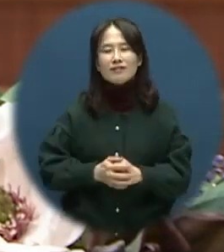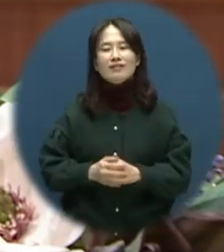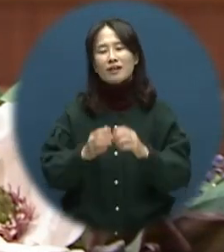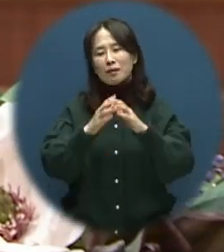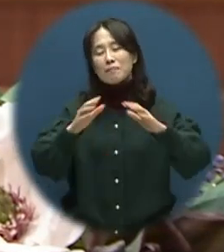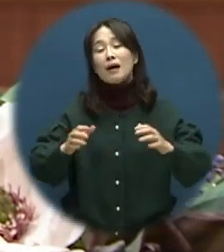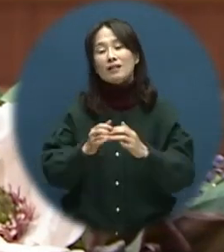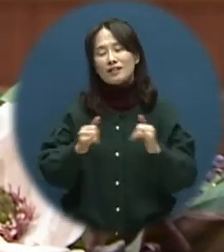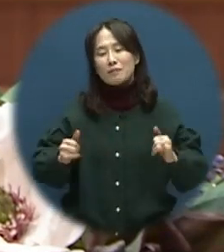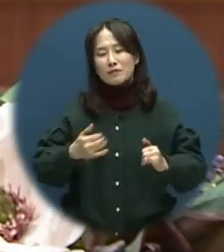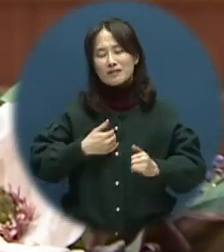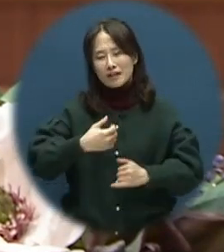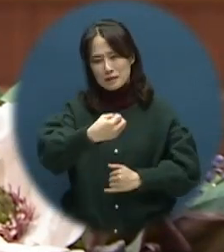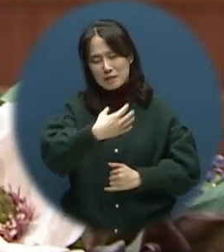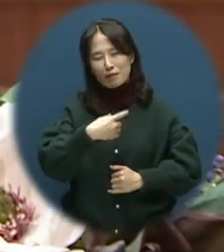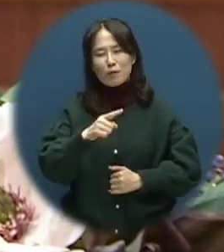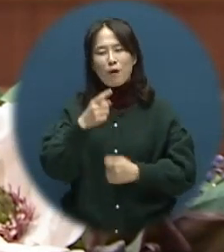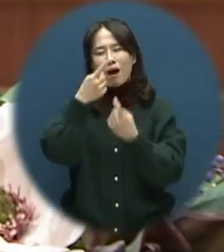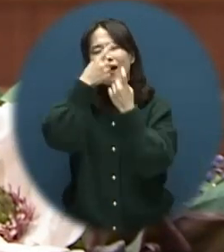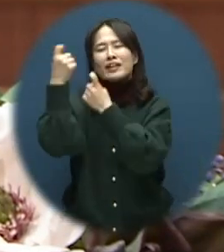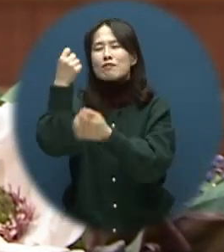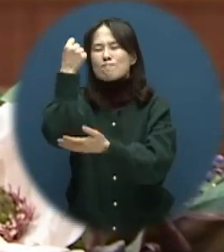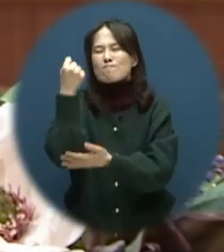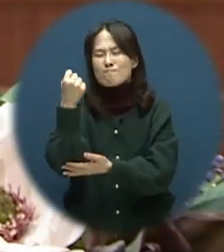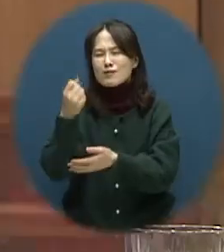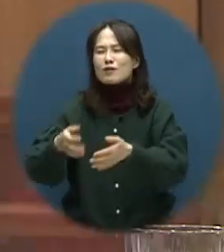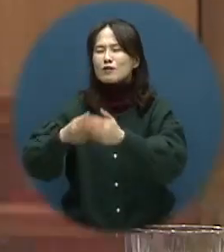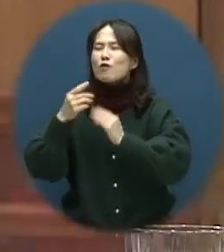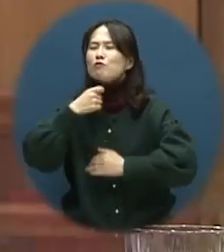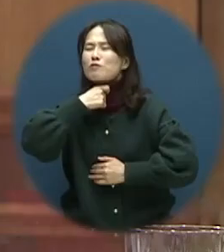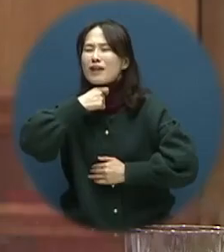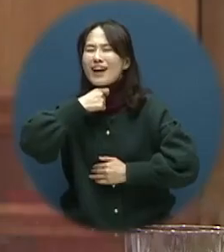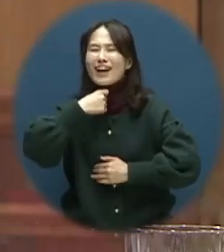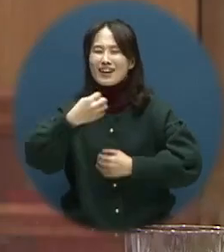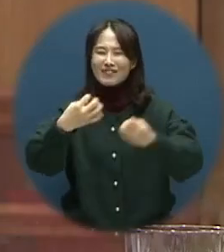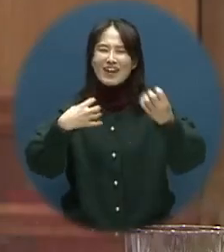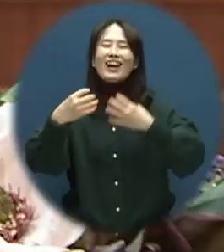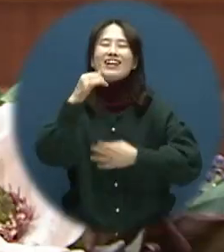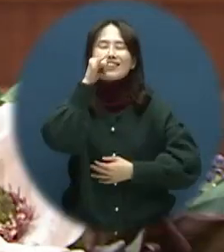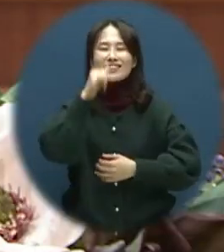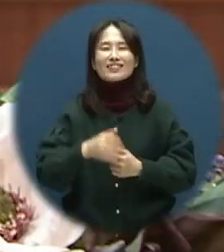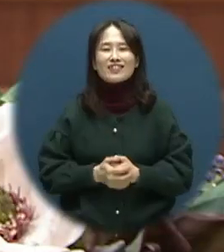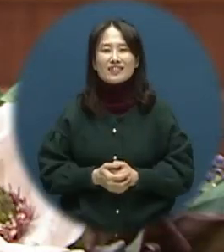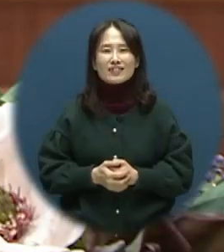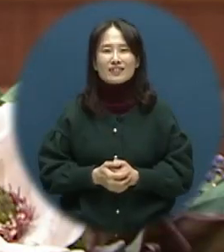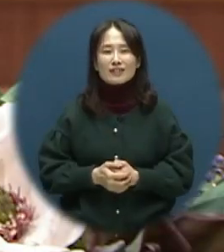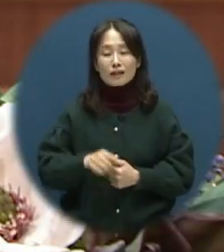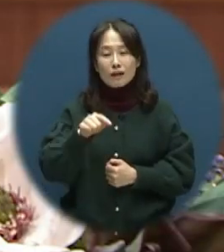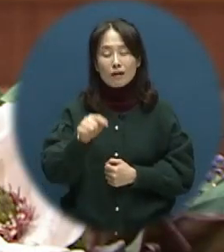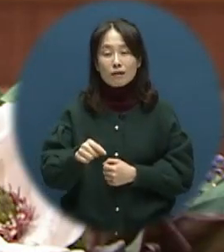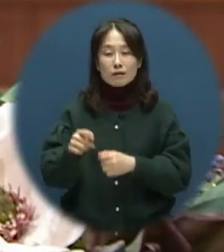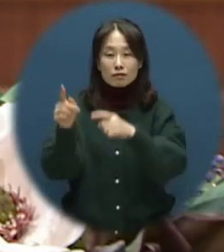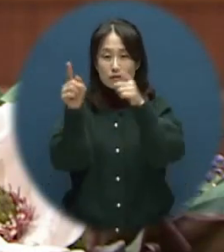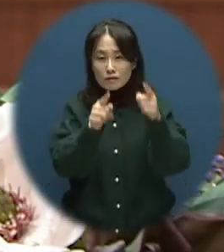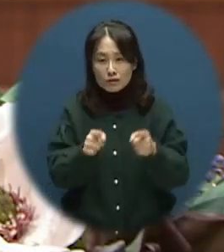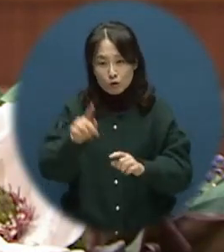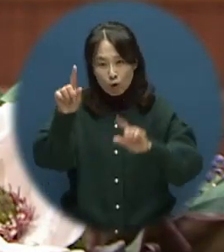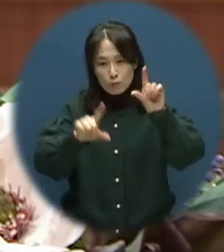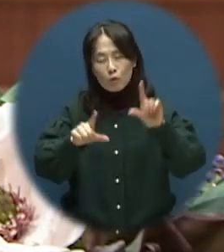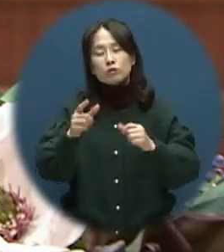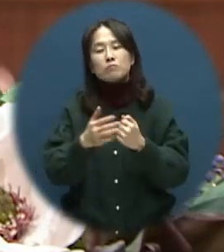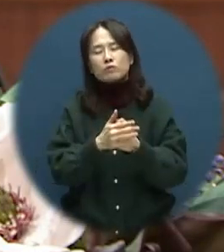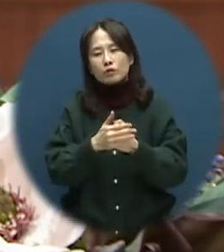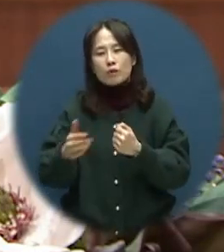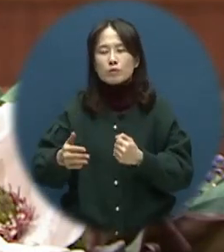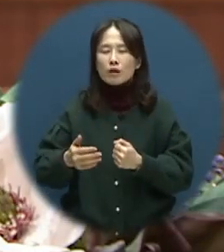해요. 기념비를 세우자고. 네, 네. 근데 관광객도 많이 올 것이고. 이 영월이 그거 지형 하나로 먹고 산다라고 할